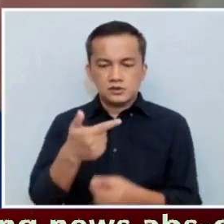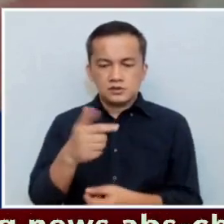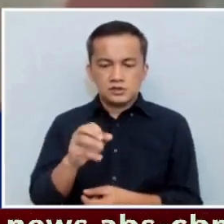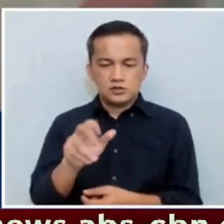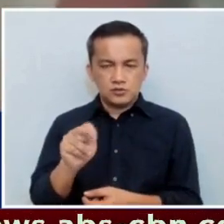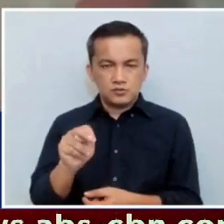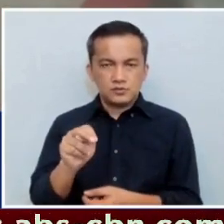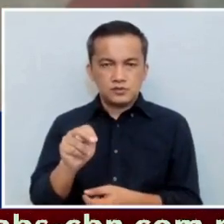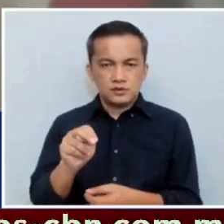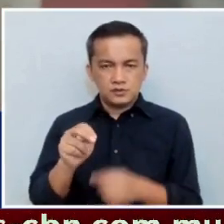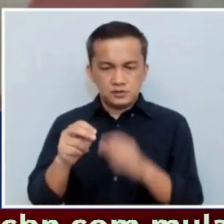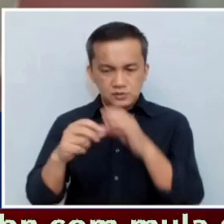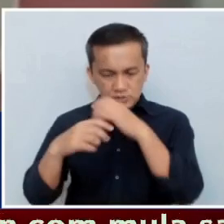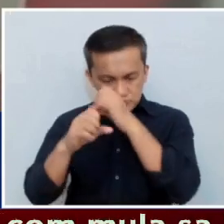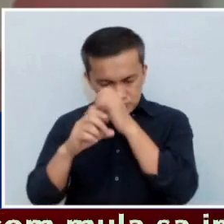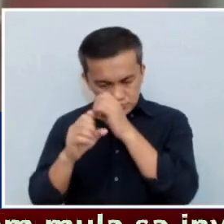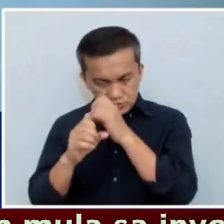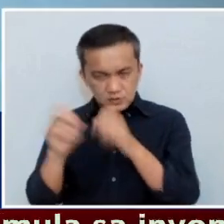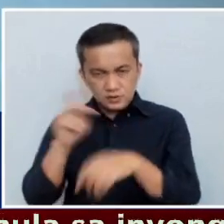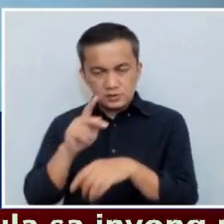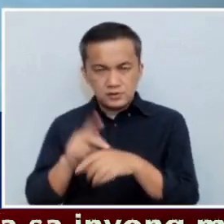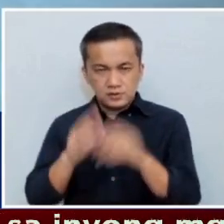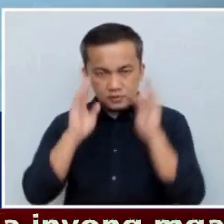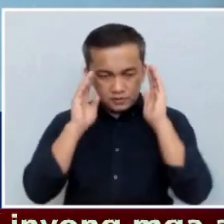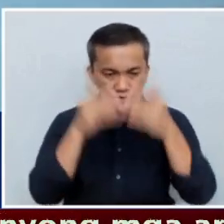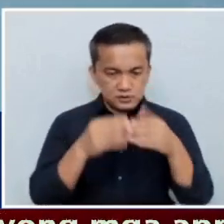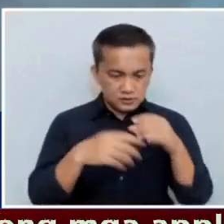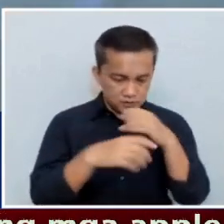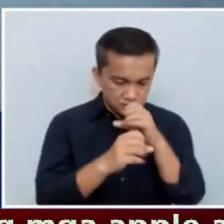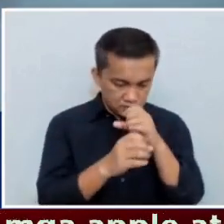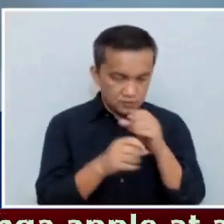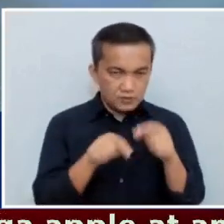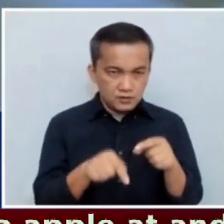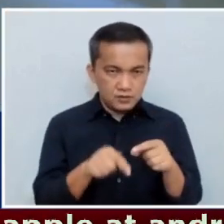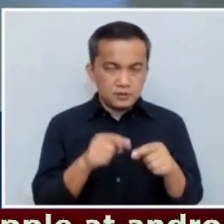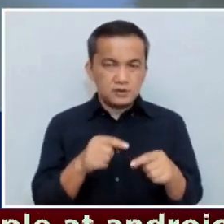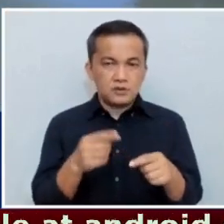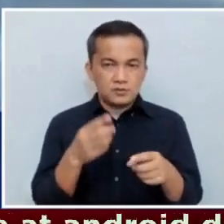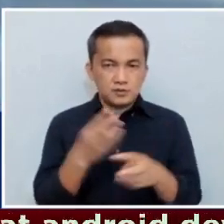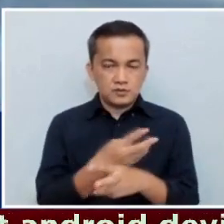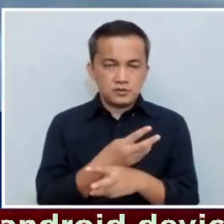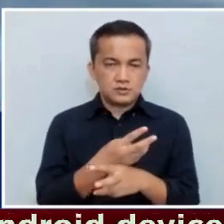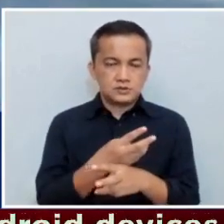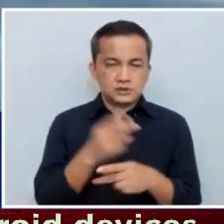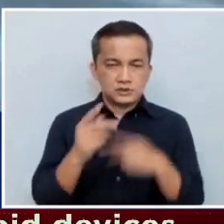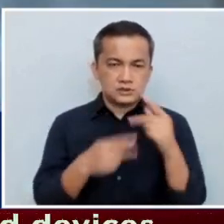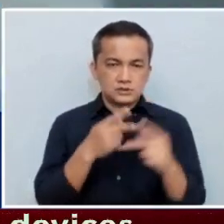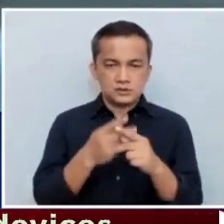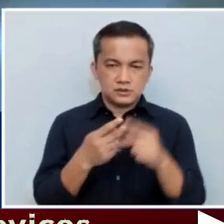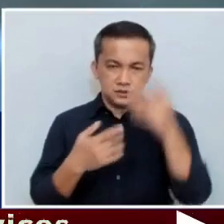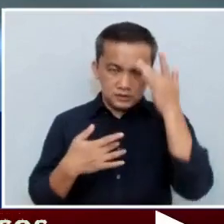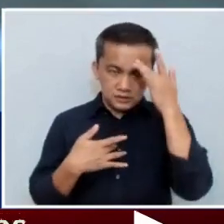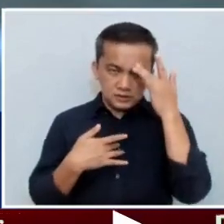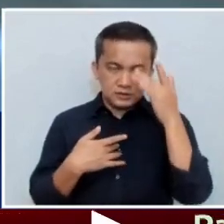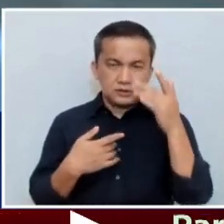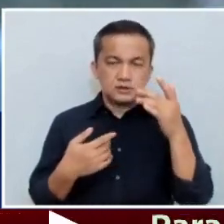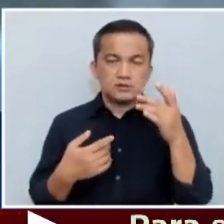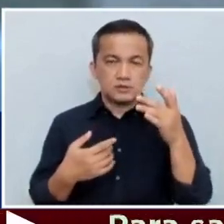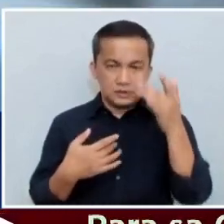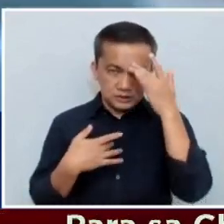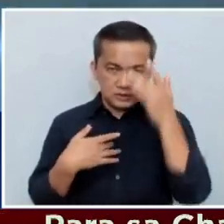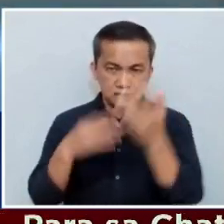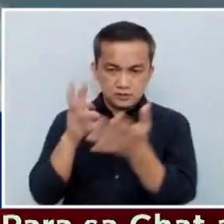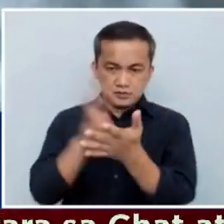sa Pilipinas. Nakatuon kasi ang sequencing para sa mga may malalang uri ng sakit o yung mga nagkakasakit sa mga lugar